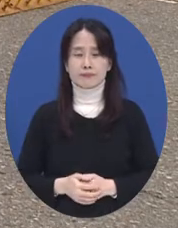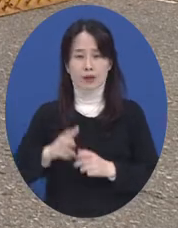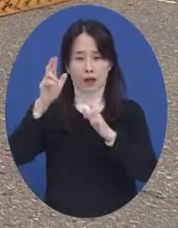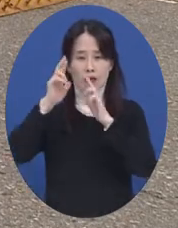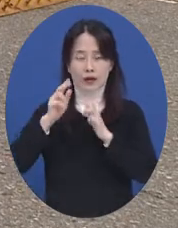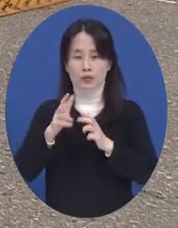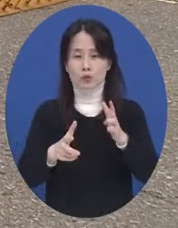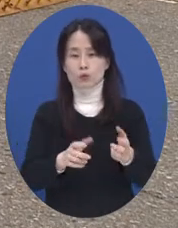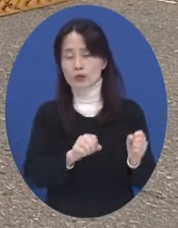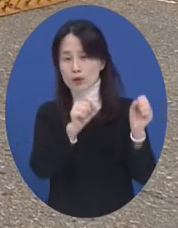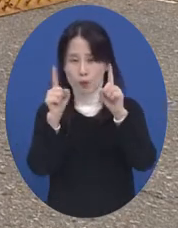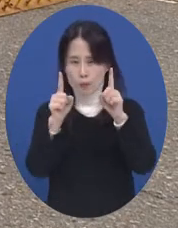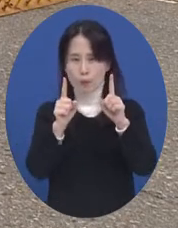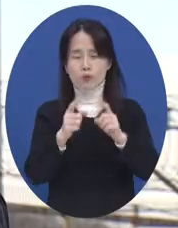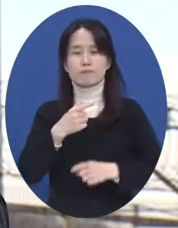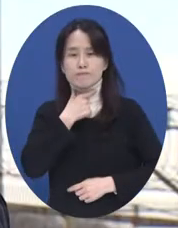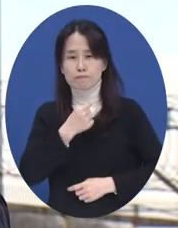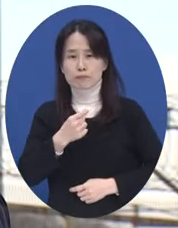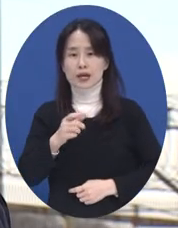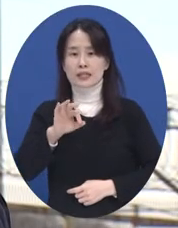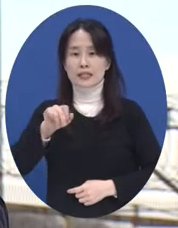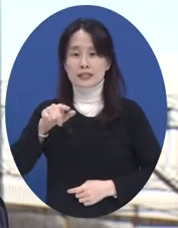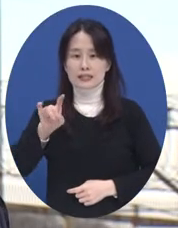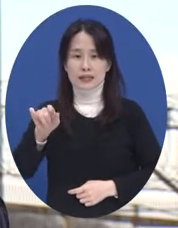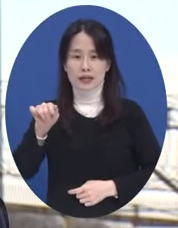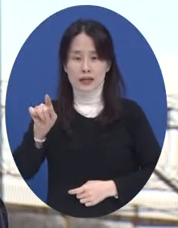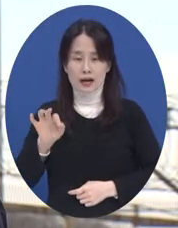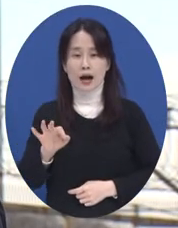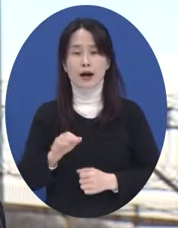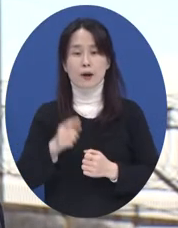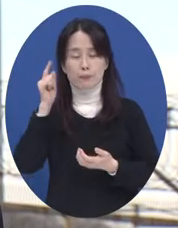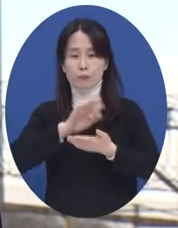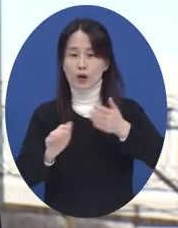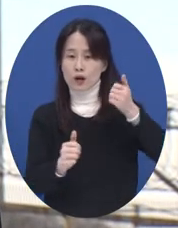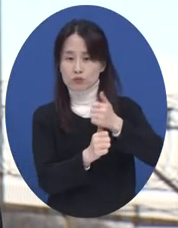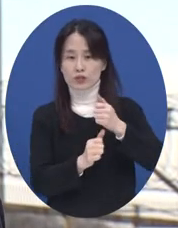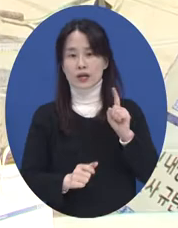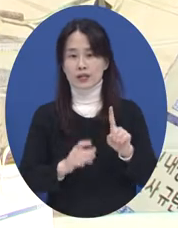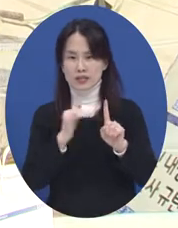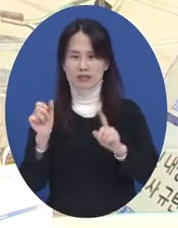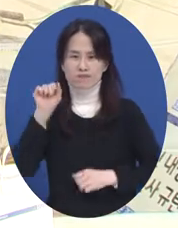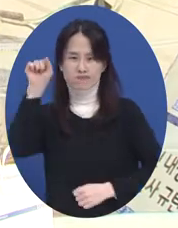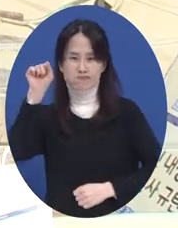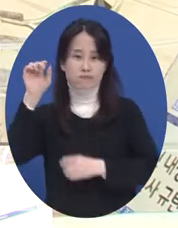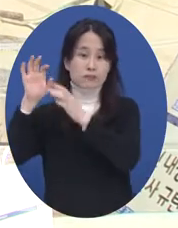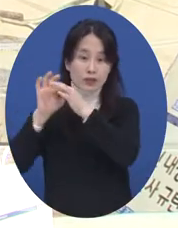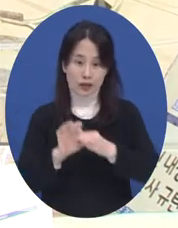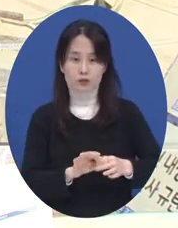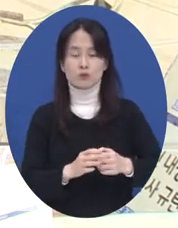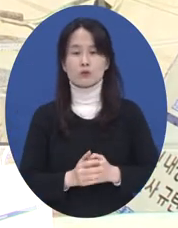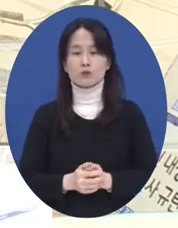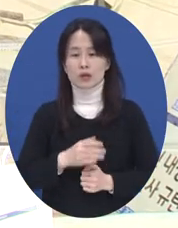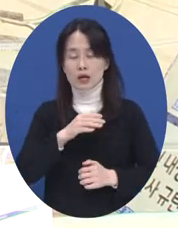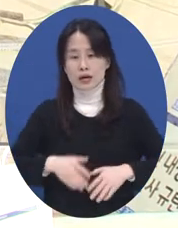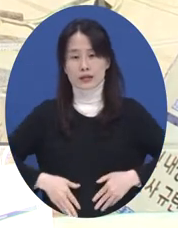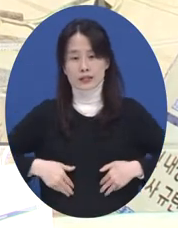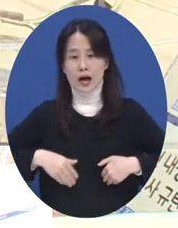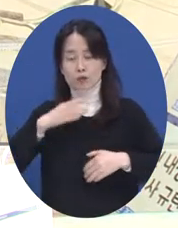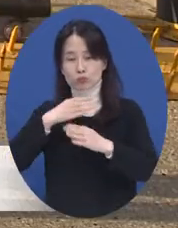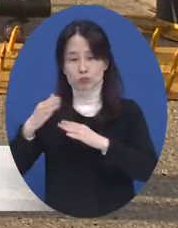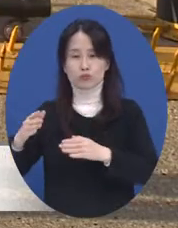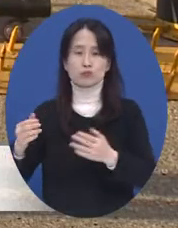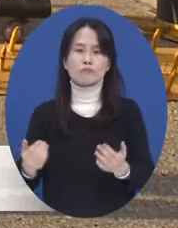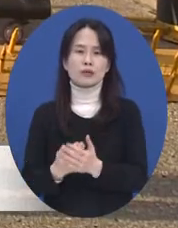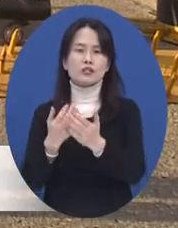개성공단 재개를 바라며 이재강 평화부지사는 1인 시위를 이어가고 있습니다. 남북관계 발전에 뜻을